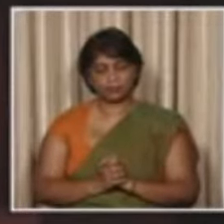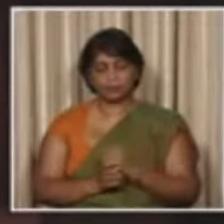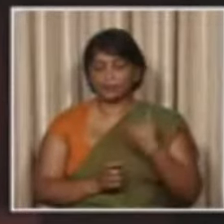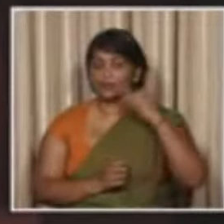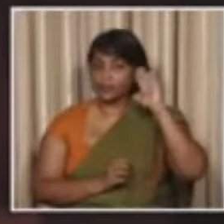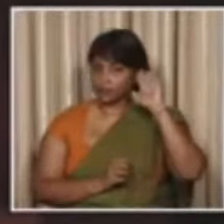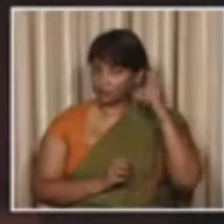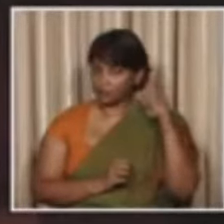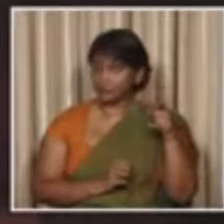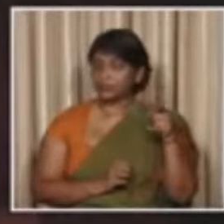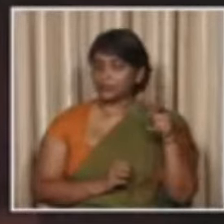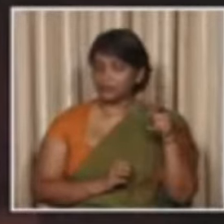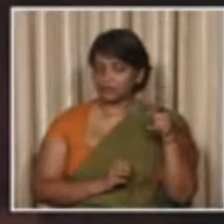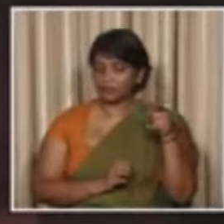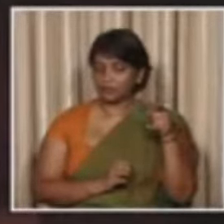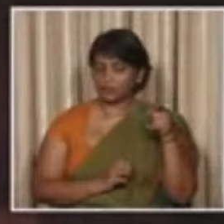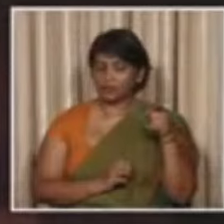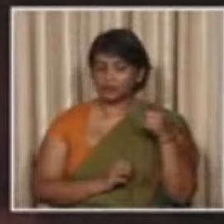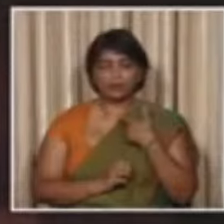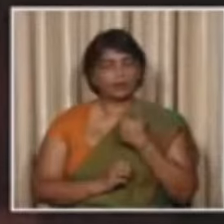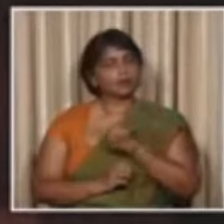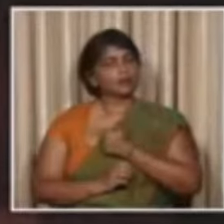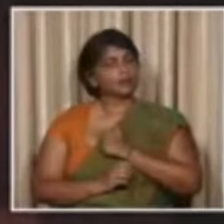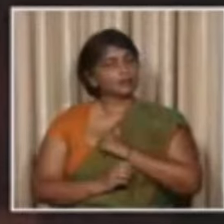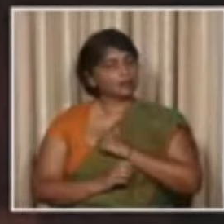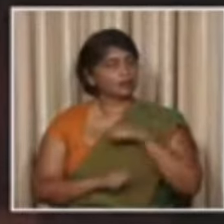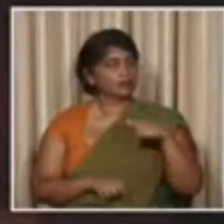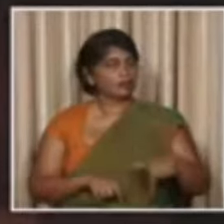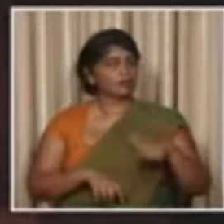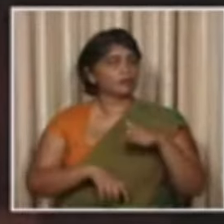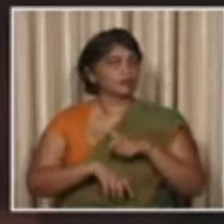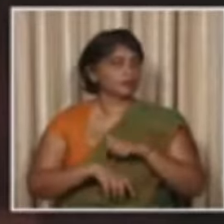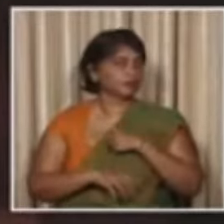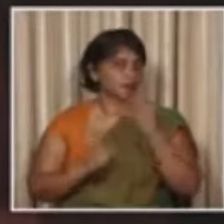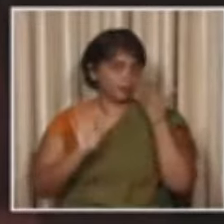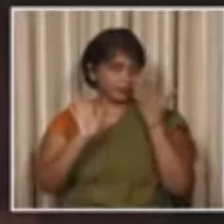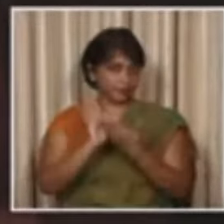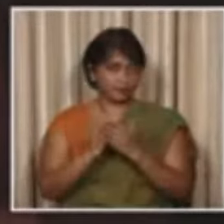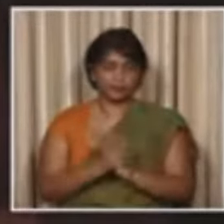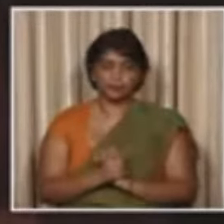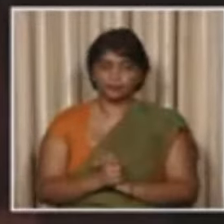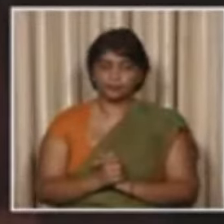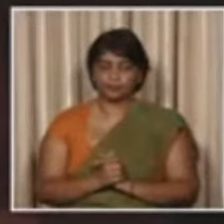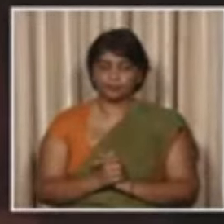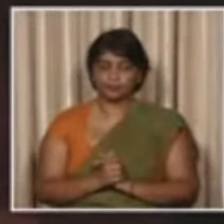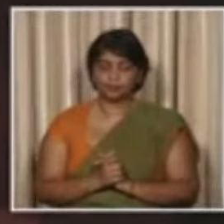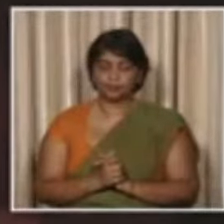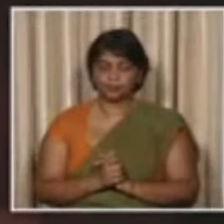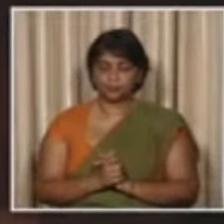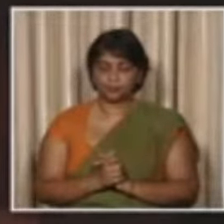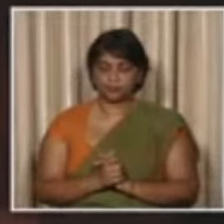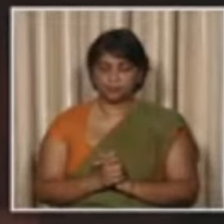විශේෂයෙන්ම මම කැමති මේ අවස්ථාවේ ඉදිරිපත් කරන්න මේ